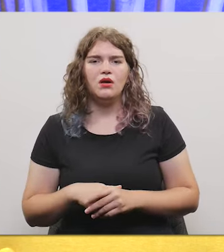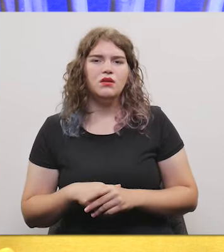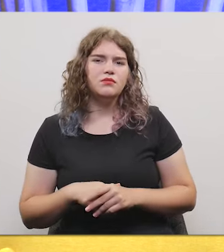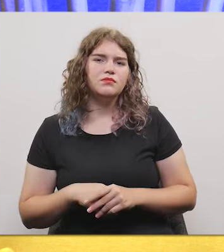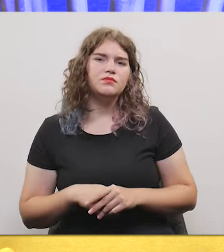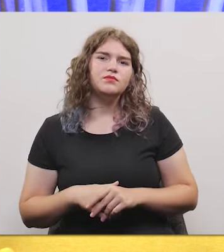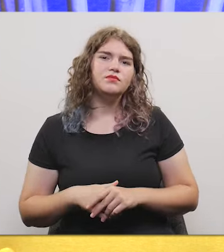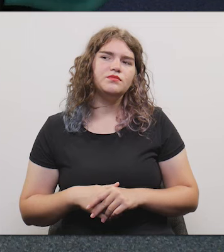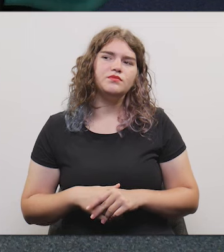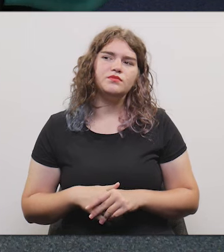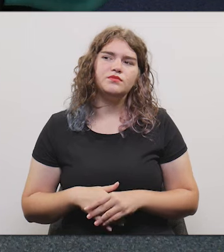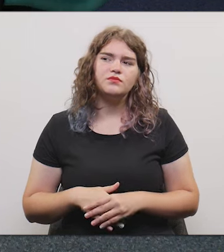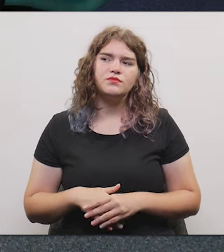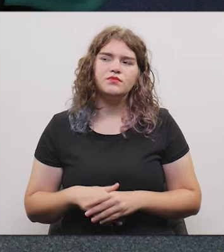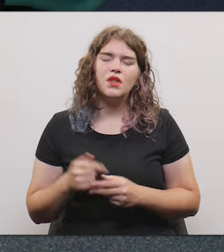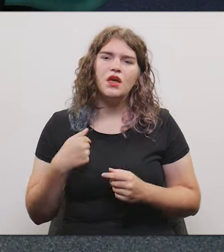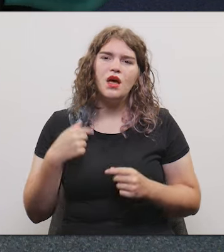Și